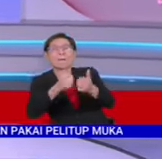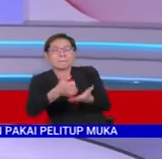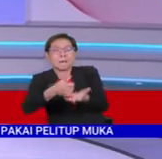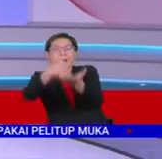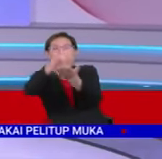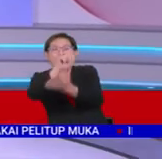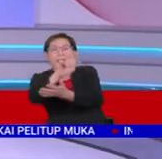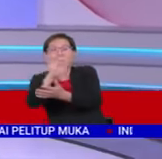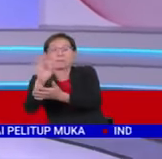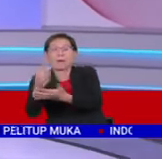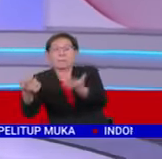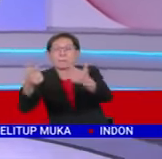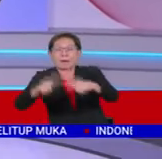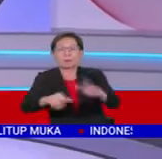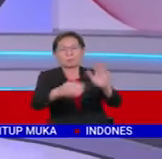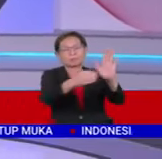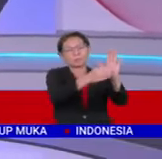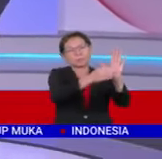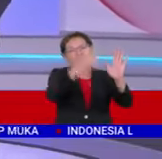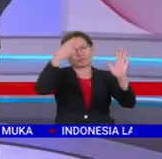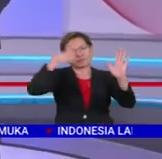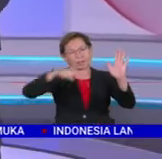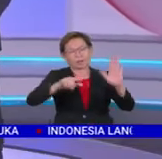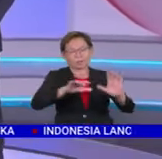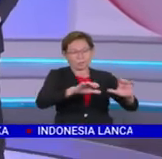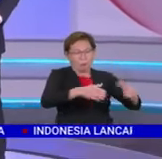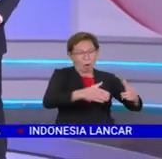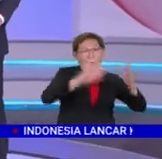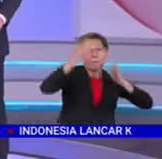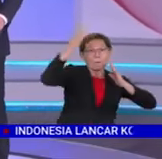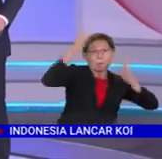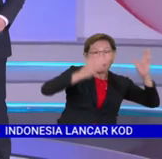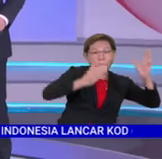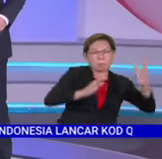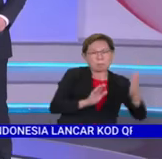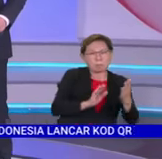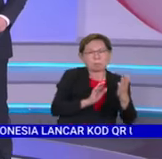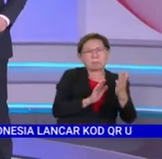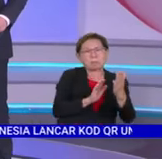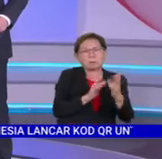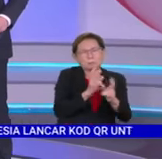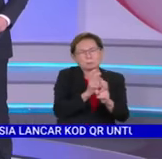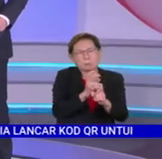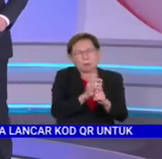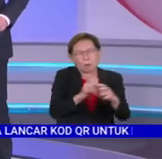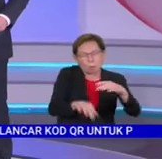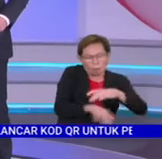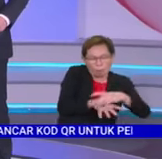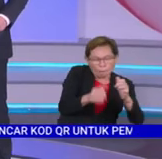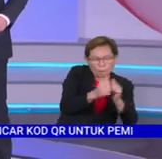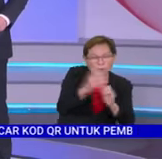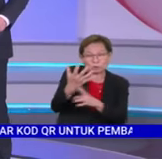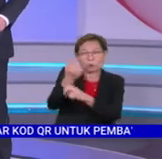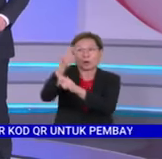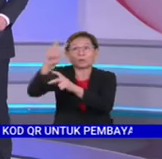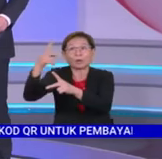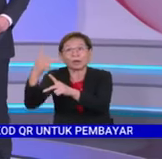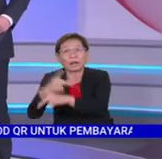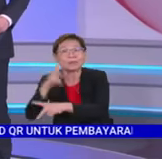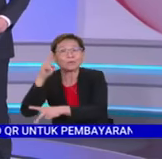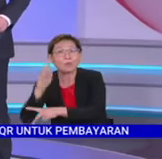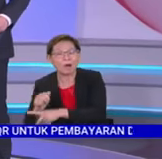2022 yang berlangsung di Bangkok, Thailand. Skuad Harimau Malaya berdepan lawan sukar apabila diundi bersama juara 2 kali